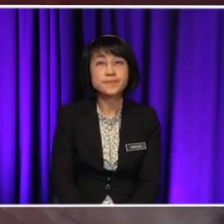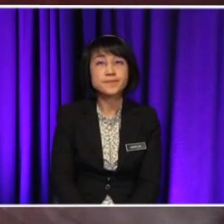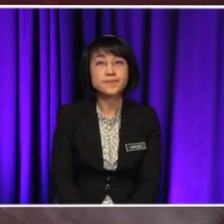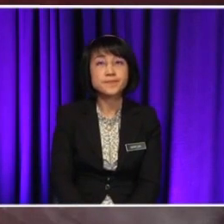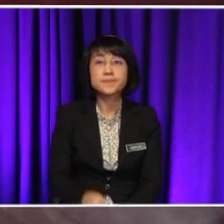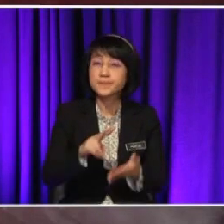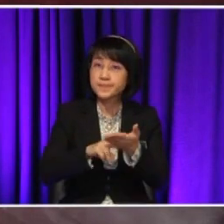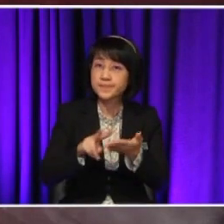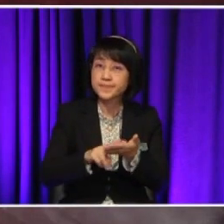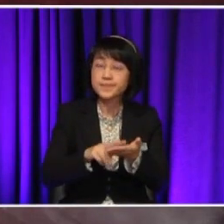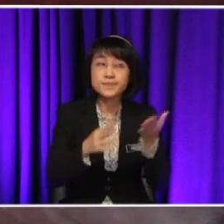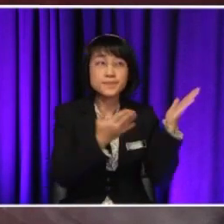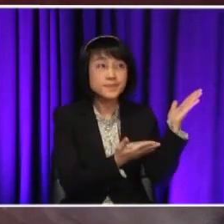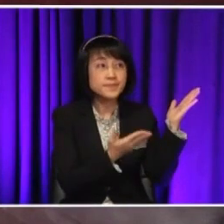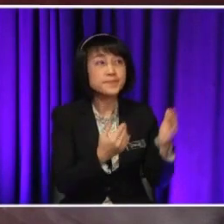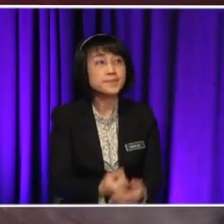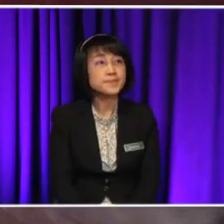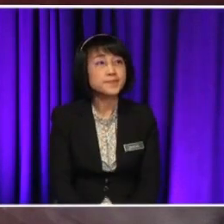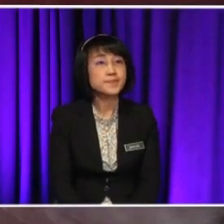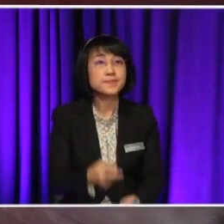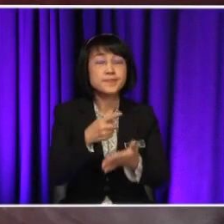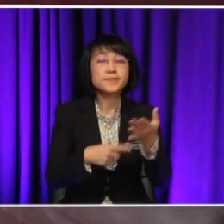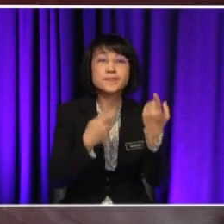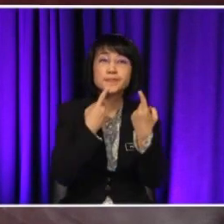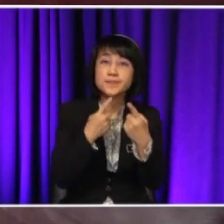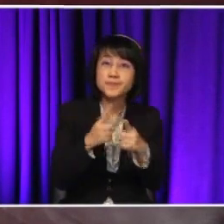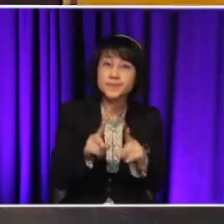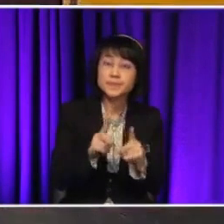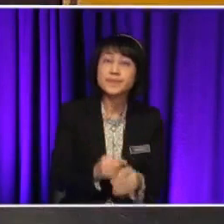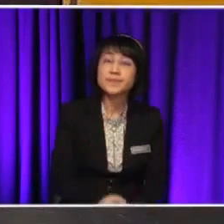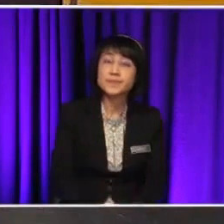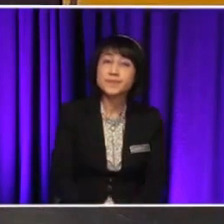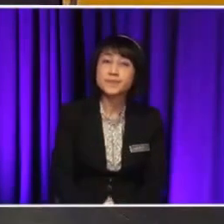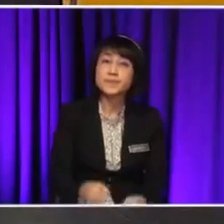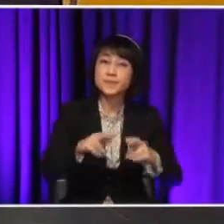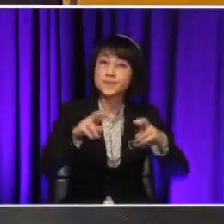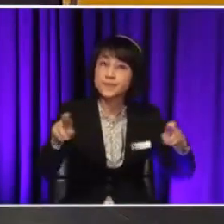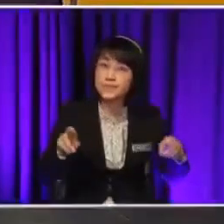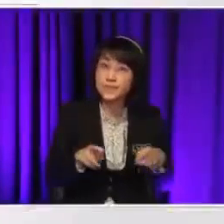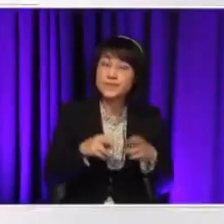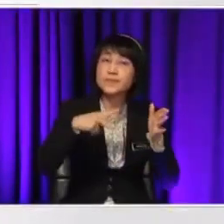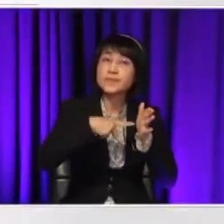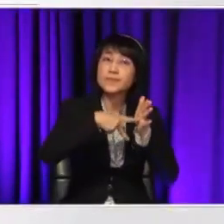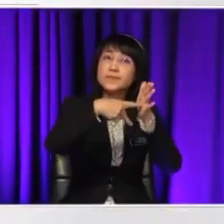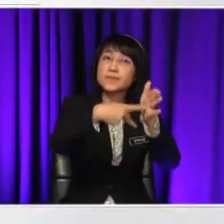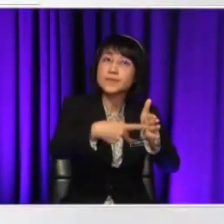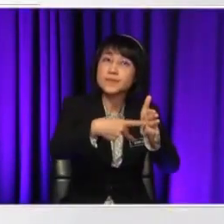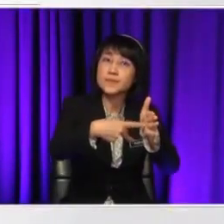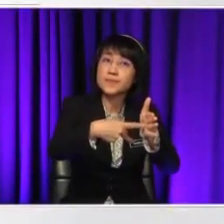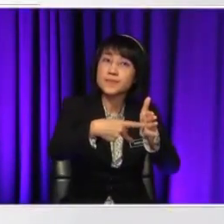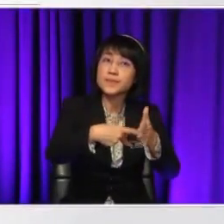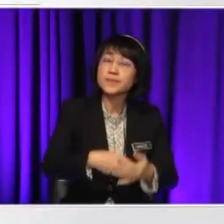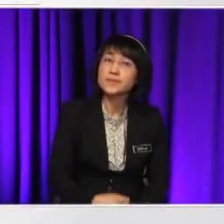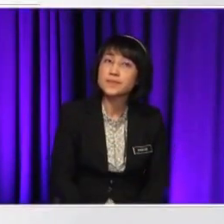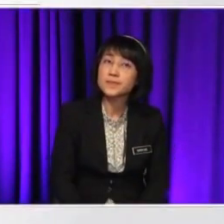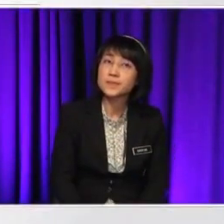ruang pameran? Siapa nak jawab? A, B, C dan D. Baik. Ruang pameran. Okey, Danish. Danish. Saya rasa soalan jawapan